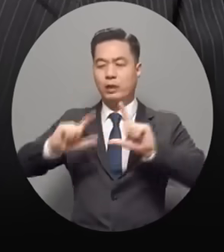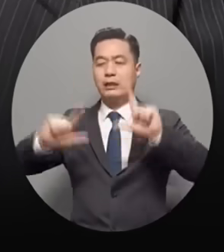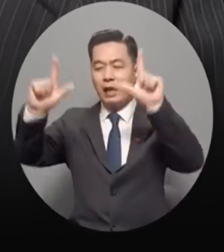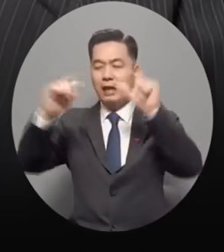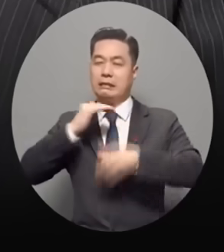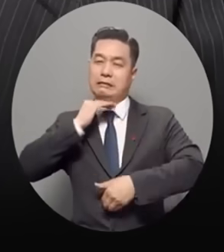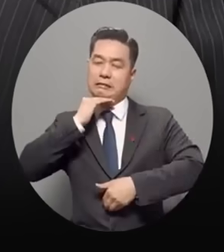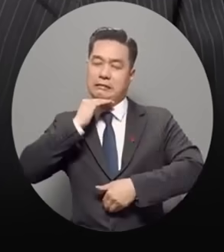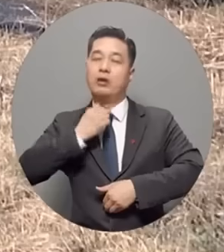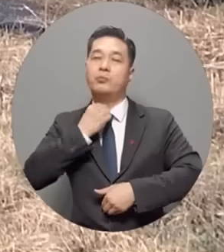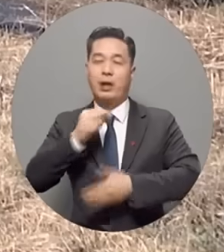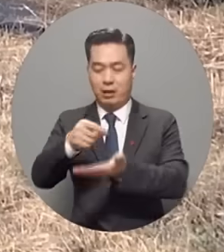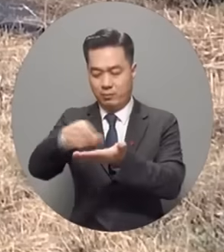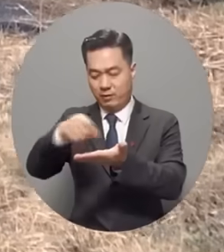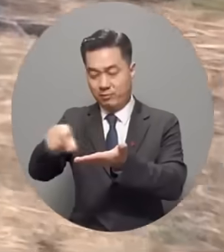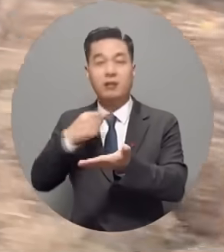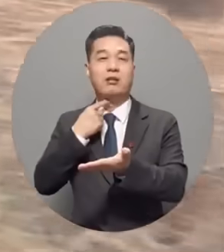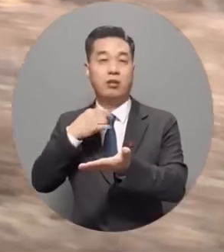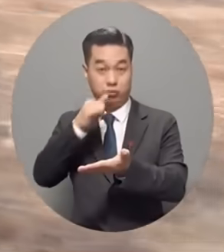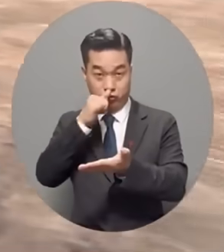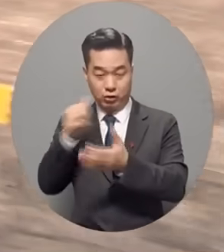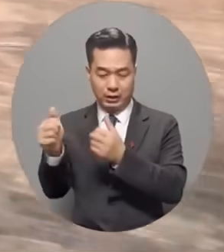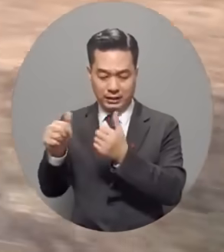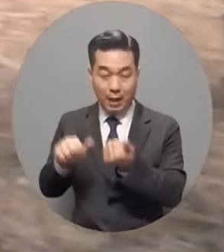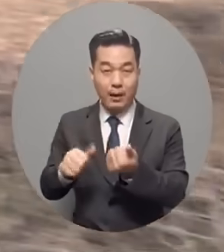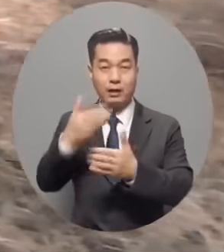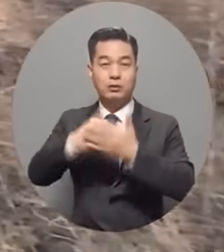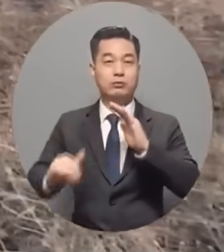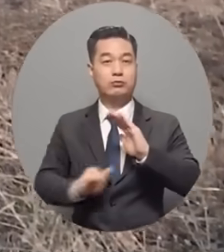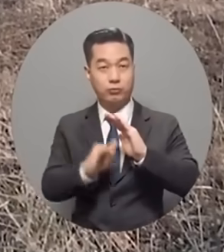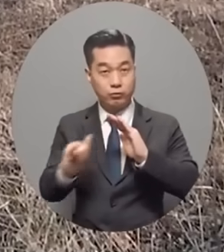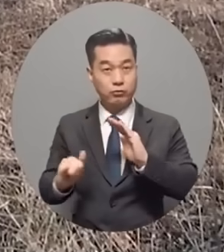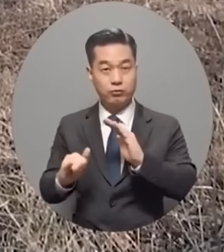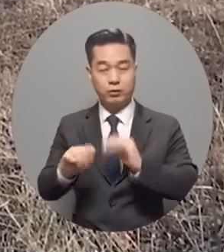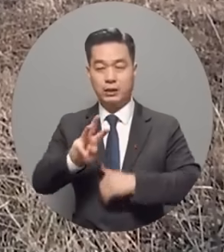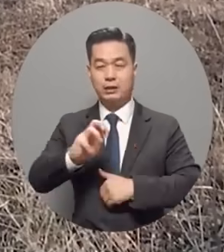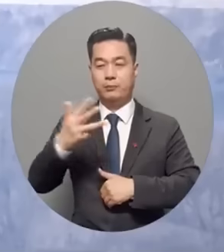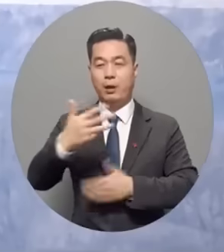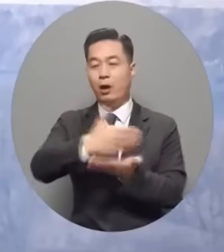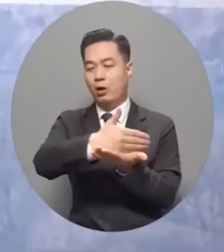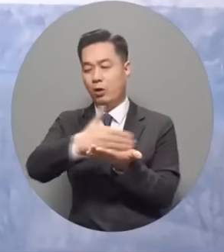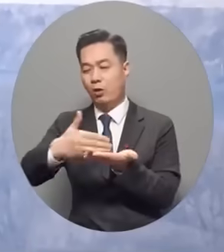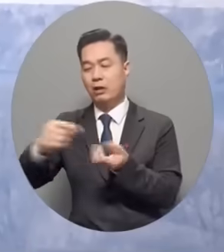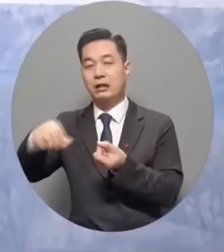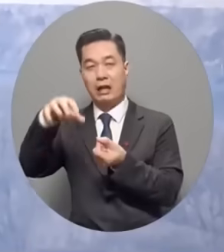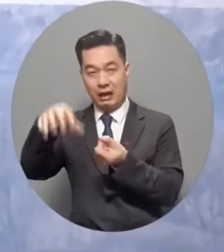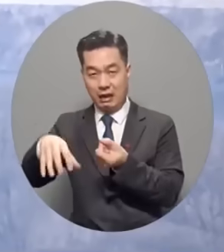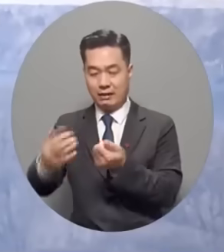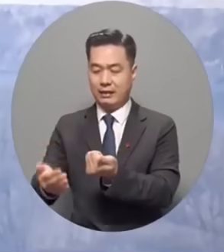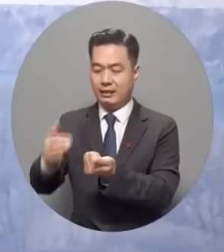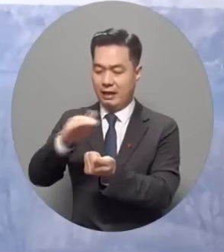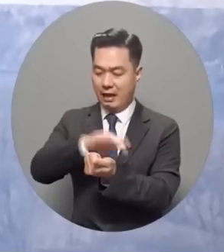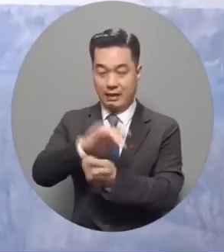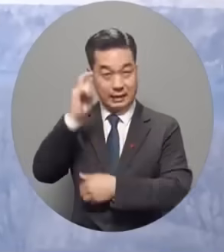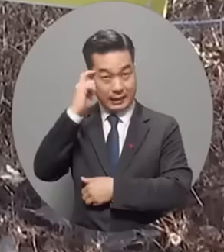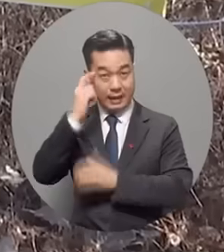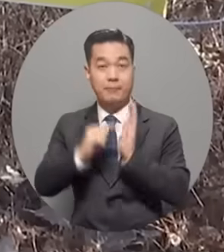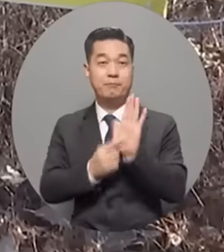싶다고 적었습니다. 사망 당시 유족 측도 휴전선 가까운 곳에 안장하겠다는 뜻을 밝힌 바